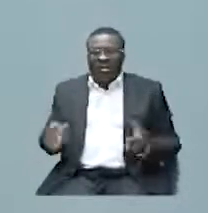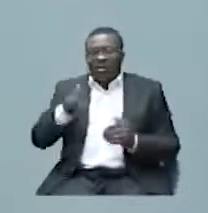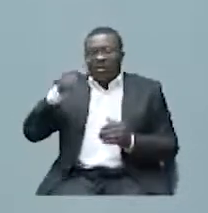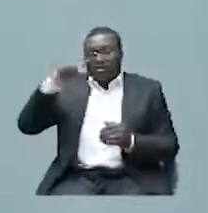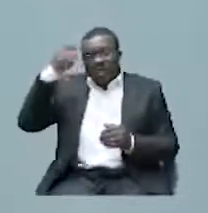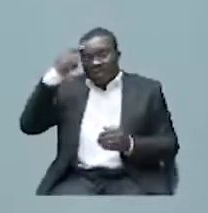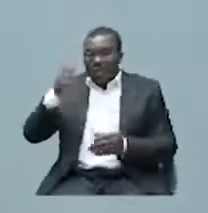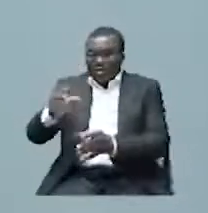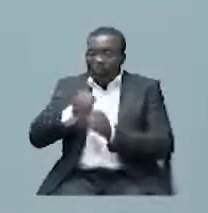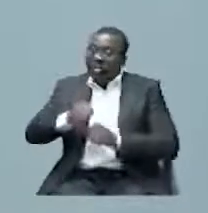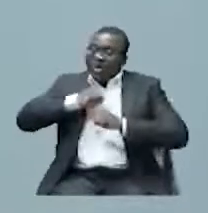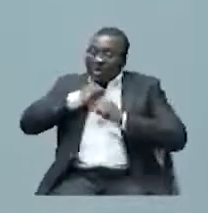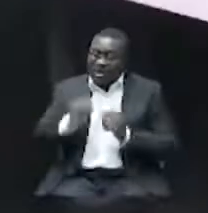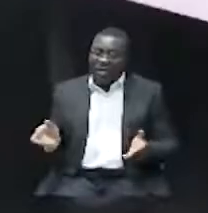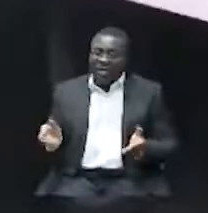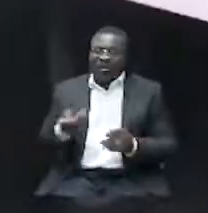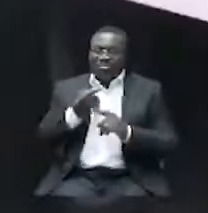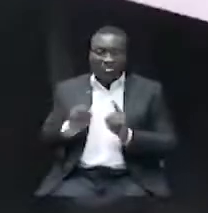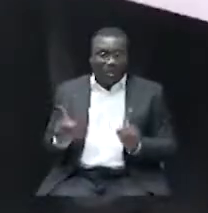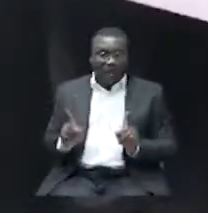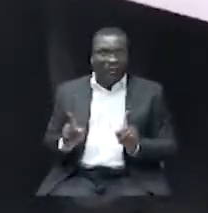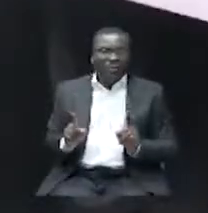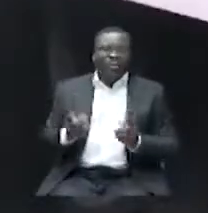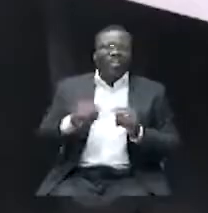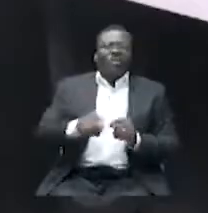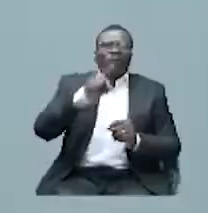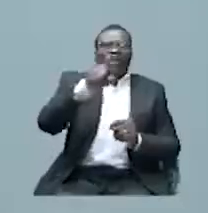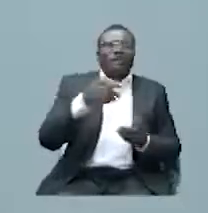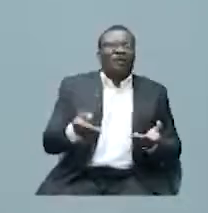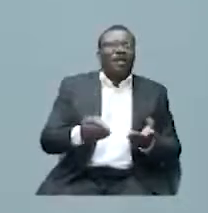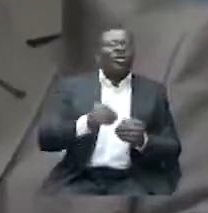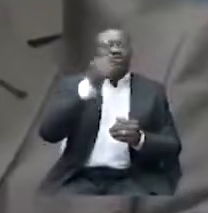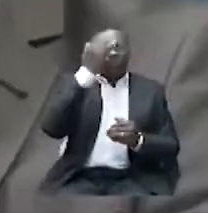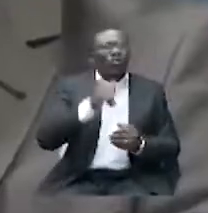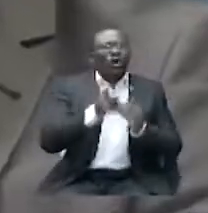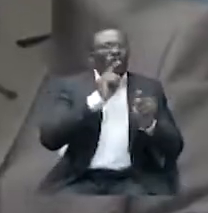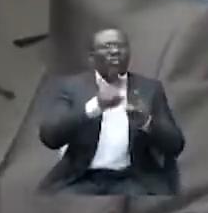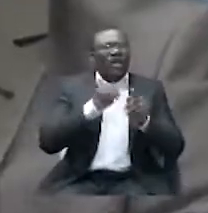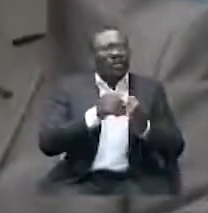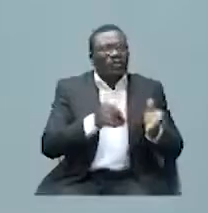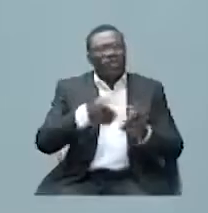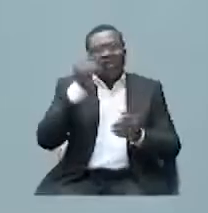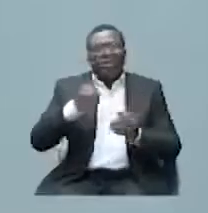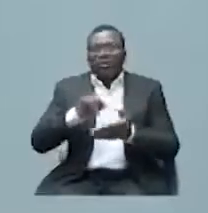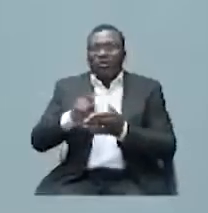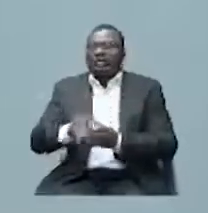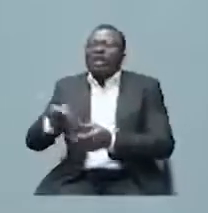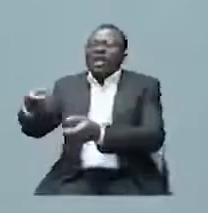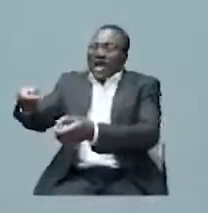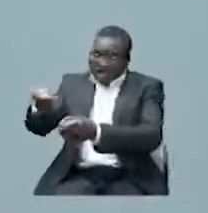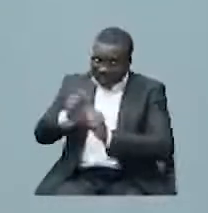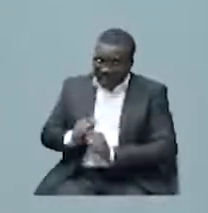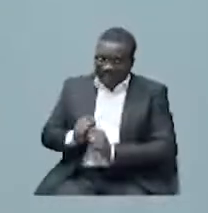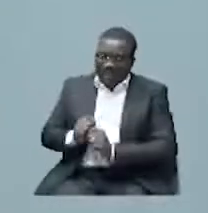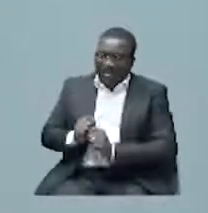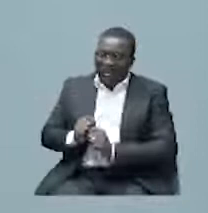rien. Mais l'avantage, c'est que cela attire à quoi bon défiscaliser alors? Mais parce que cela attire l'investissement, cela attire l'énergie,